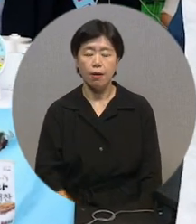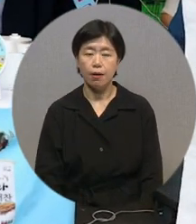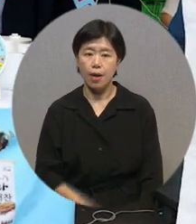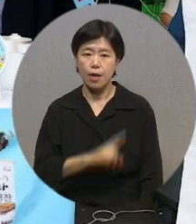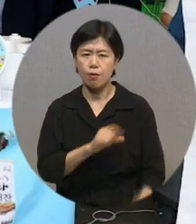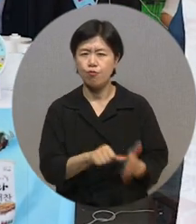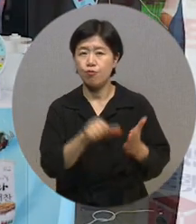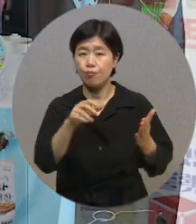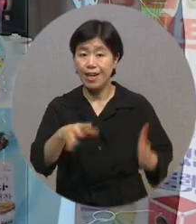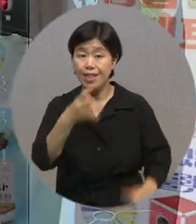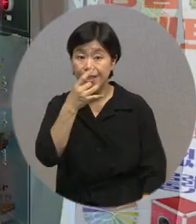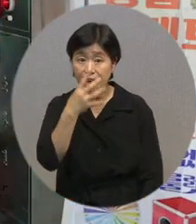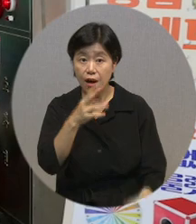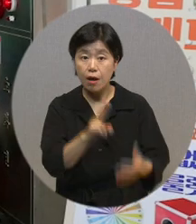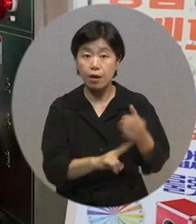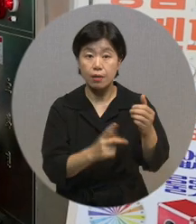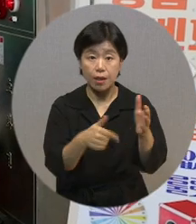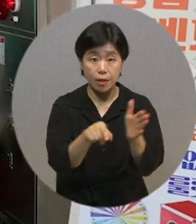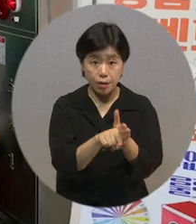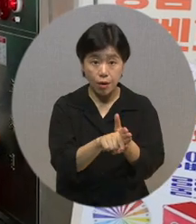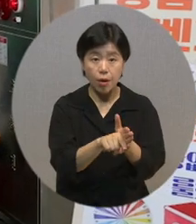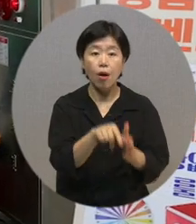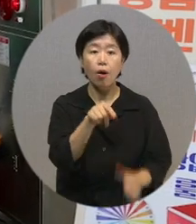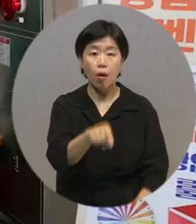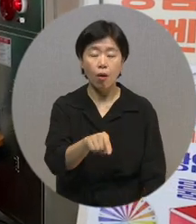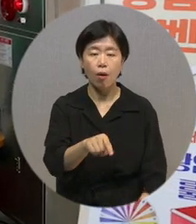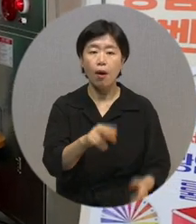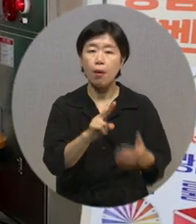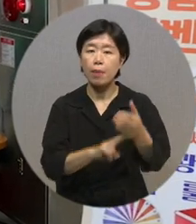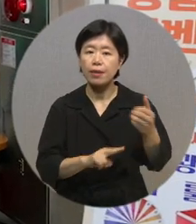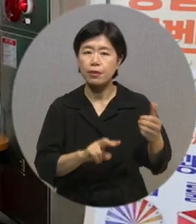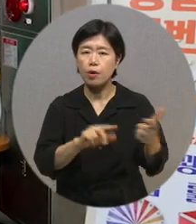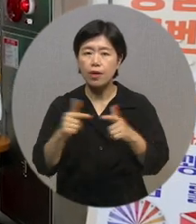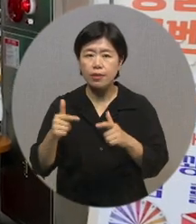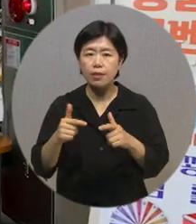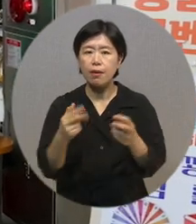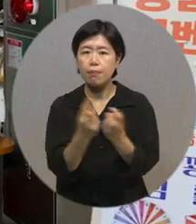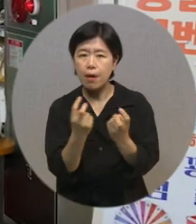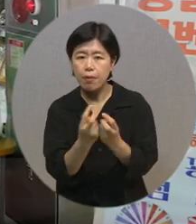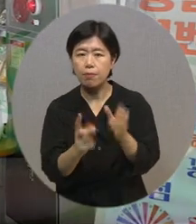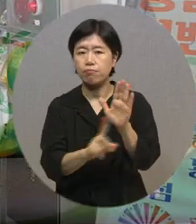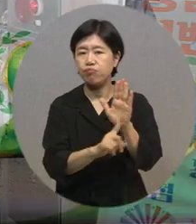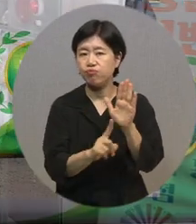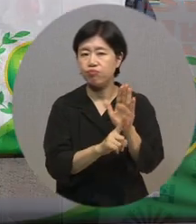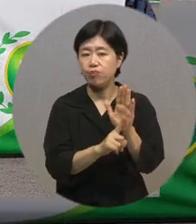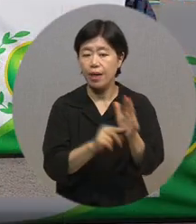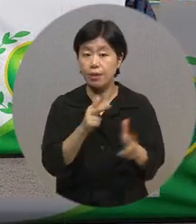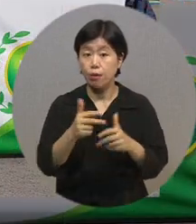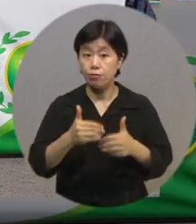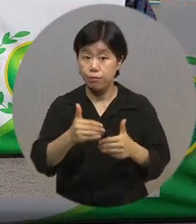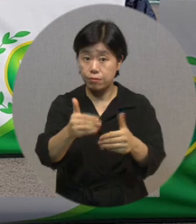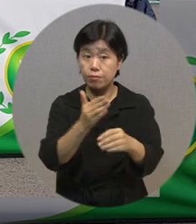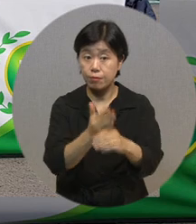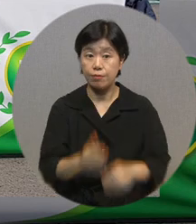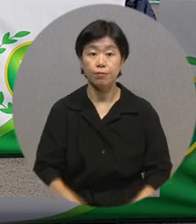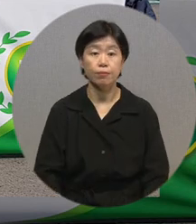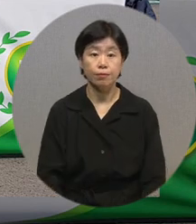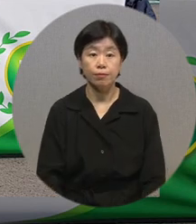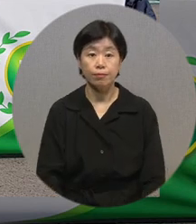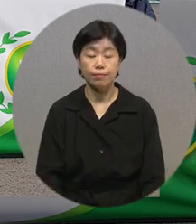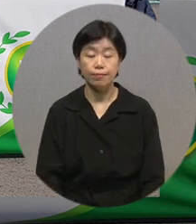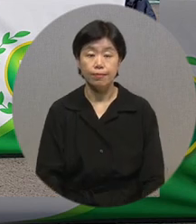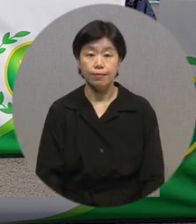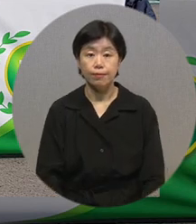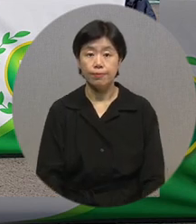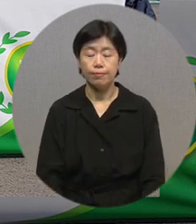위해 지난해부터 고흥쌀의 유통 채널 확대와 다각도의 마케팅 사업을 추진하고 있습니다.